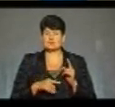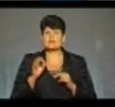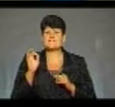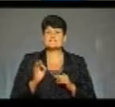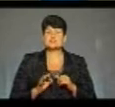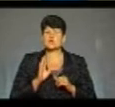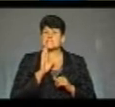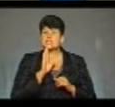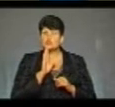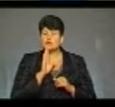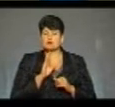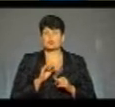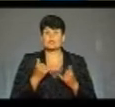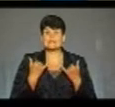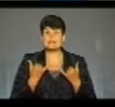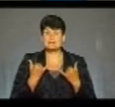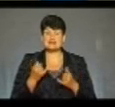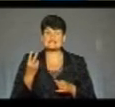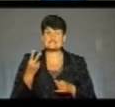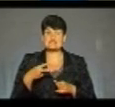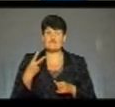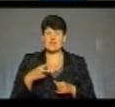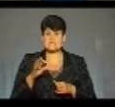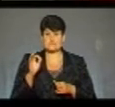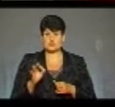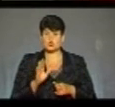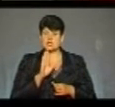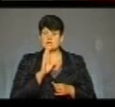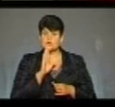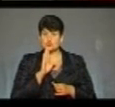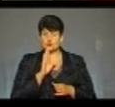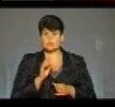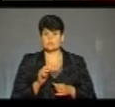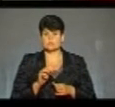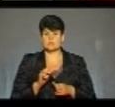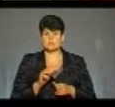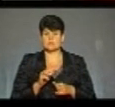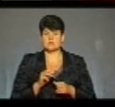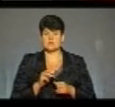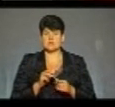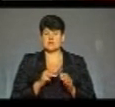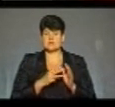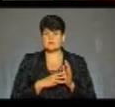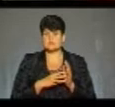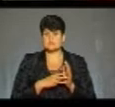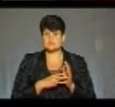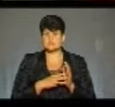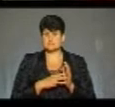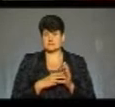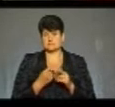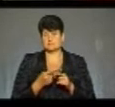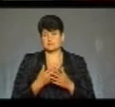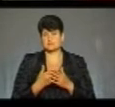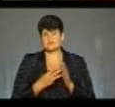3,5% жінок, то тепер це 20% жінок поза 80 представниць прекрасної